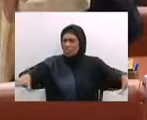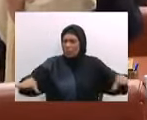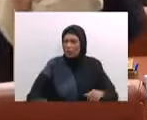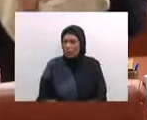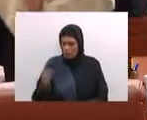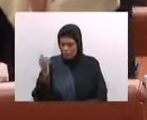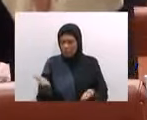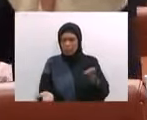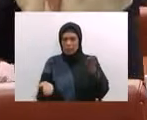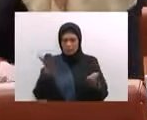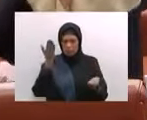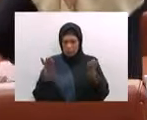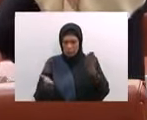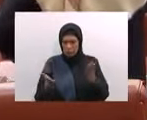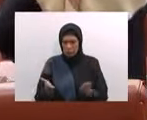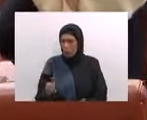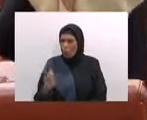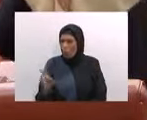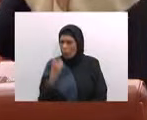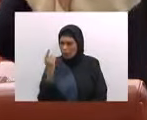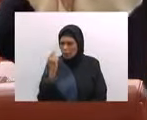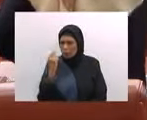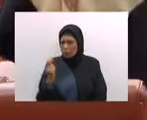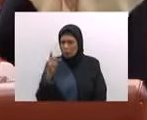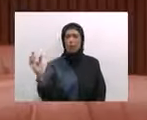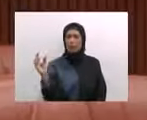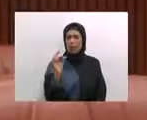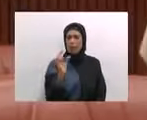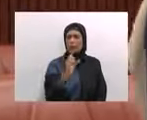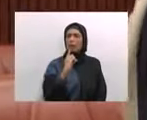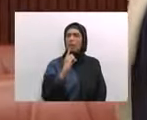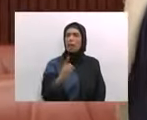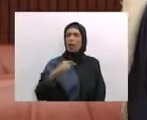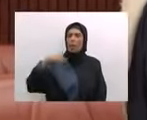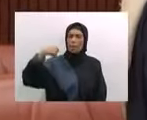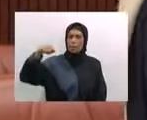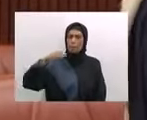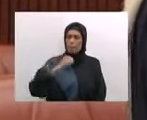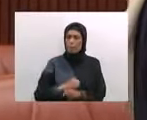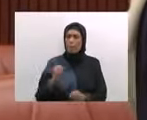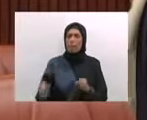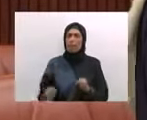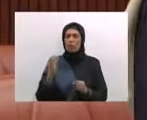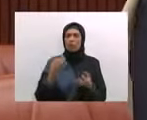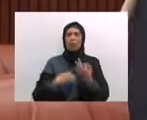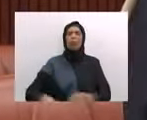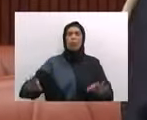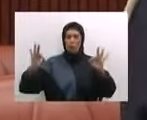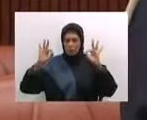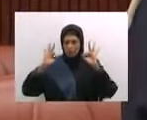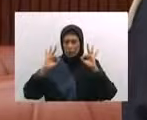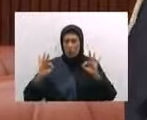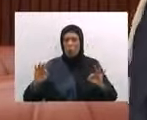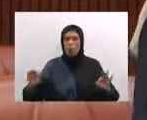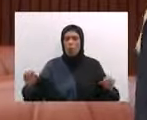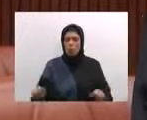القوانين. نعم. وبعدين في نفس الوقت يعني إحنا التقارير اللي طلبناها من خلال التعديل على هذا القانون